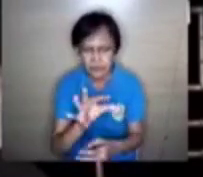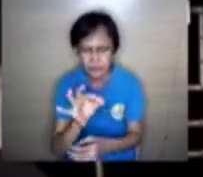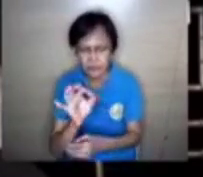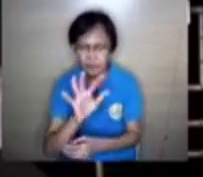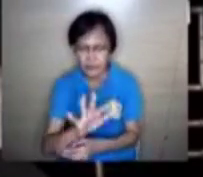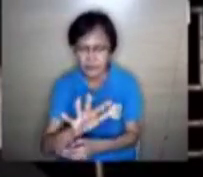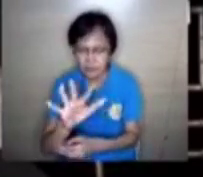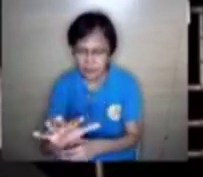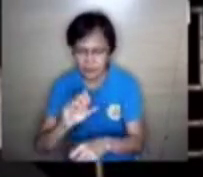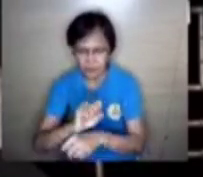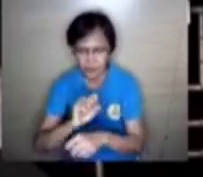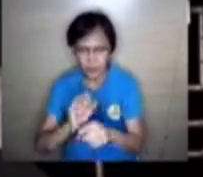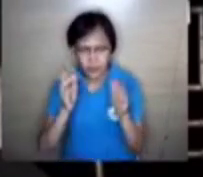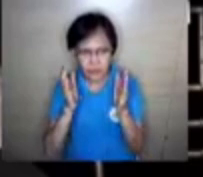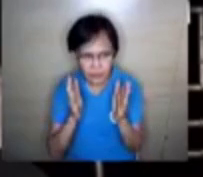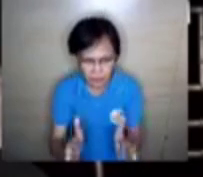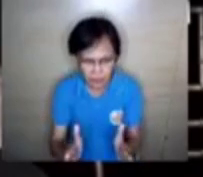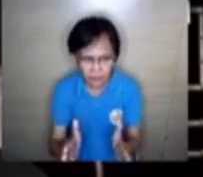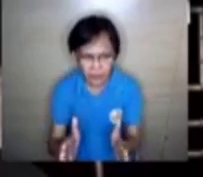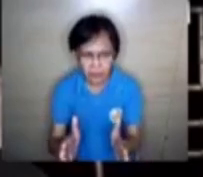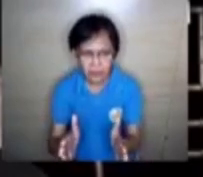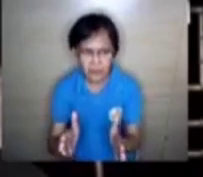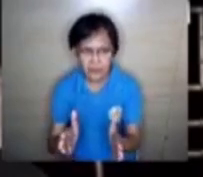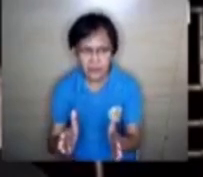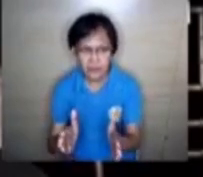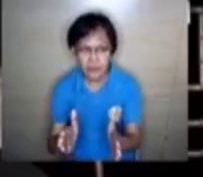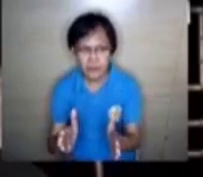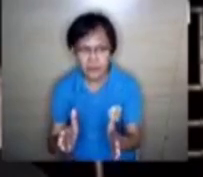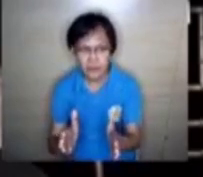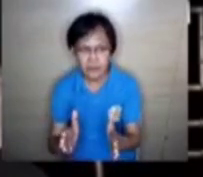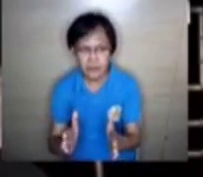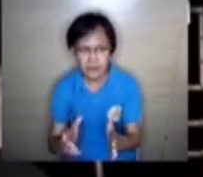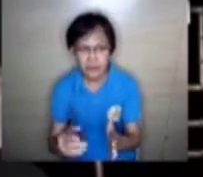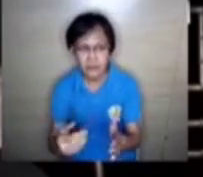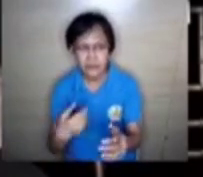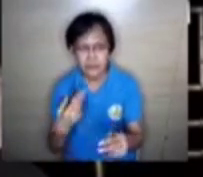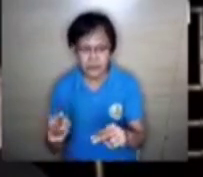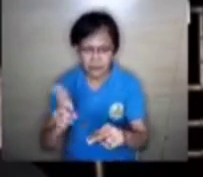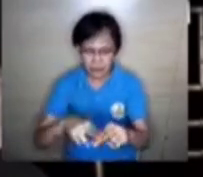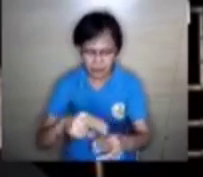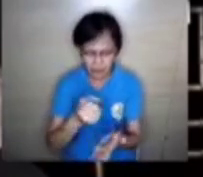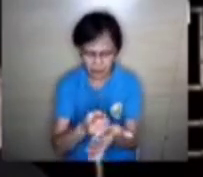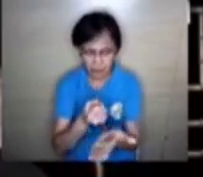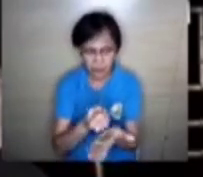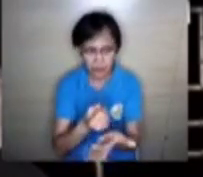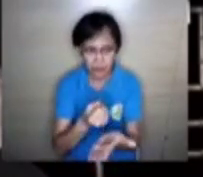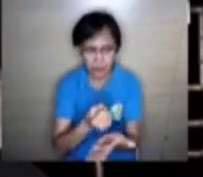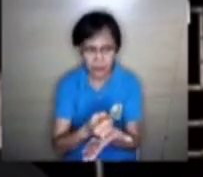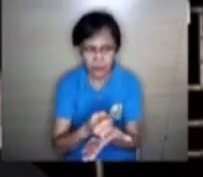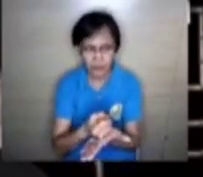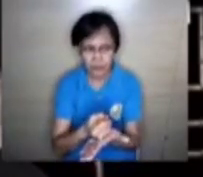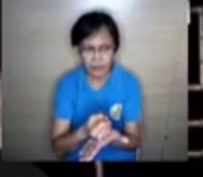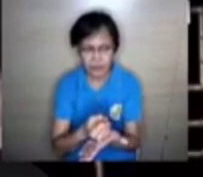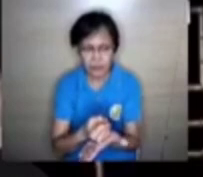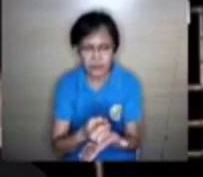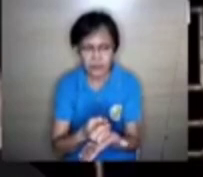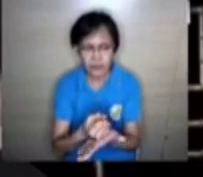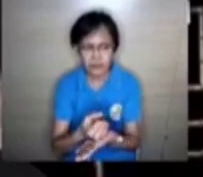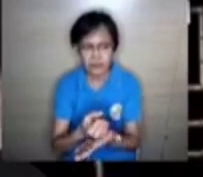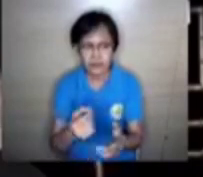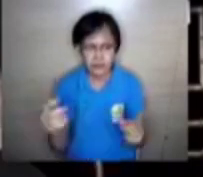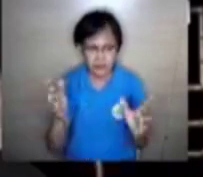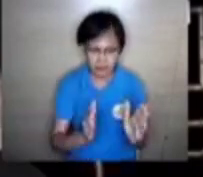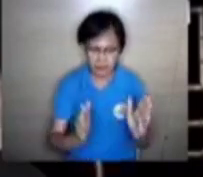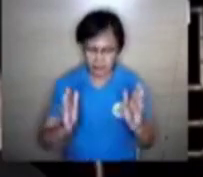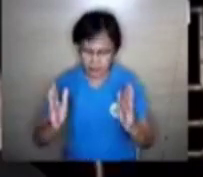955. Ang bilang ng mga casual na tumaas ang sweldo mula salary grade 1 hanggang salary grade 3,